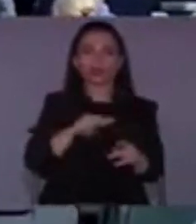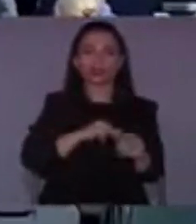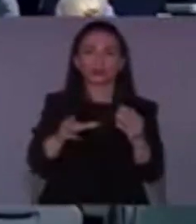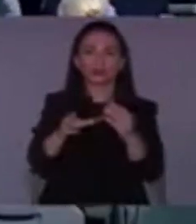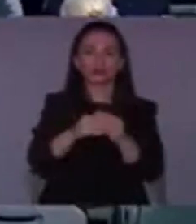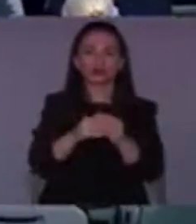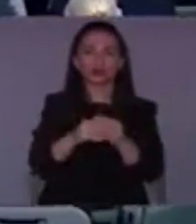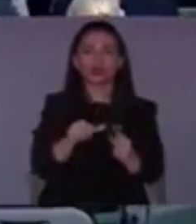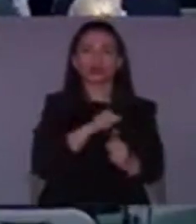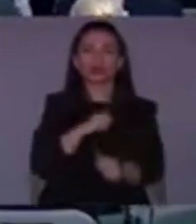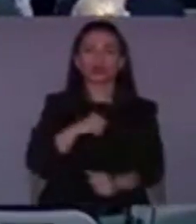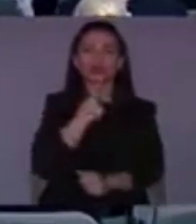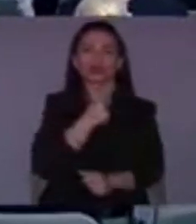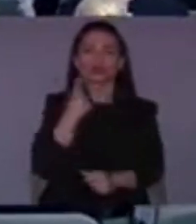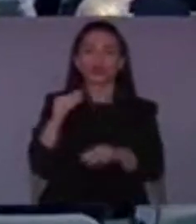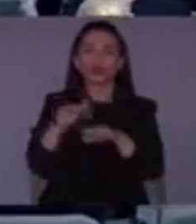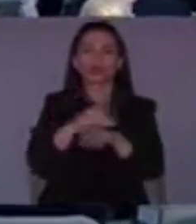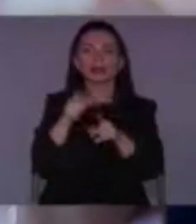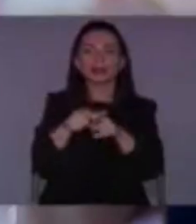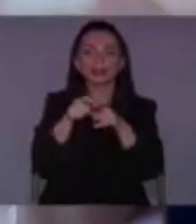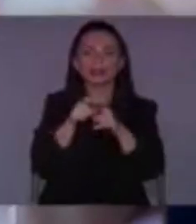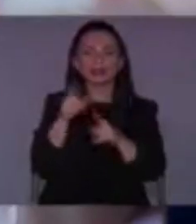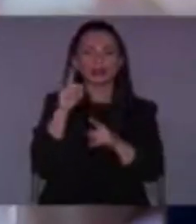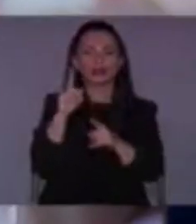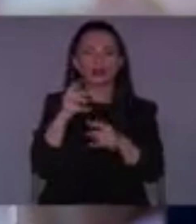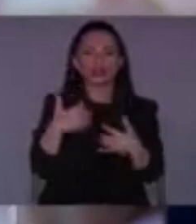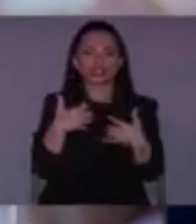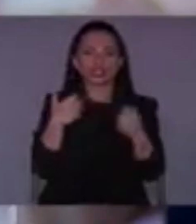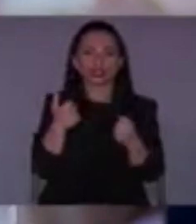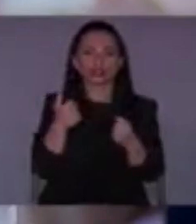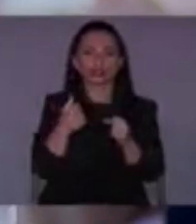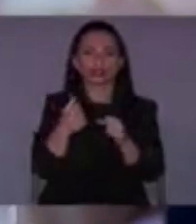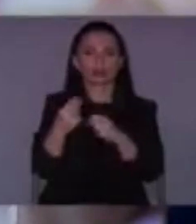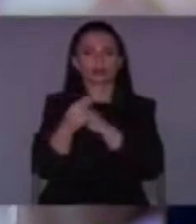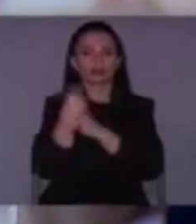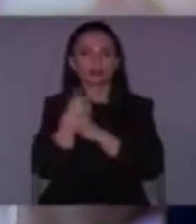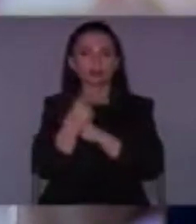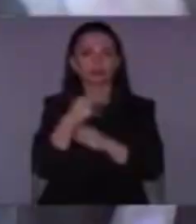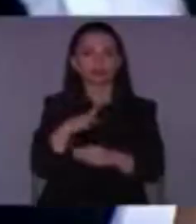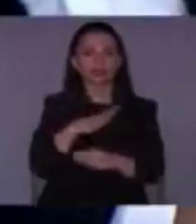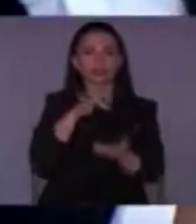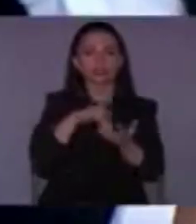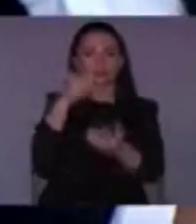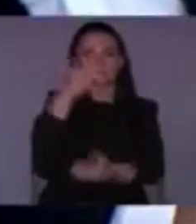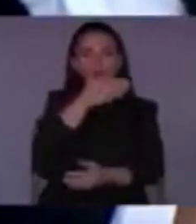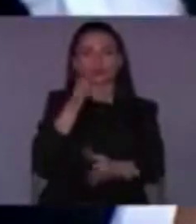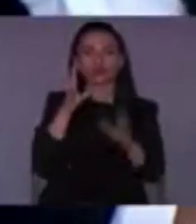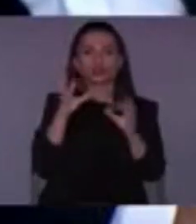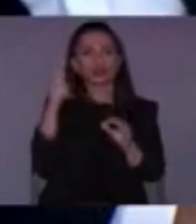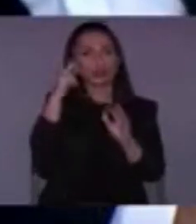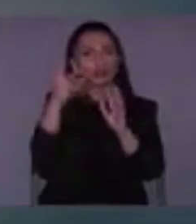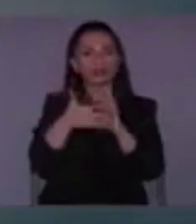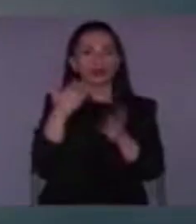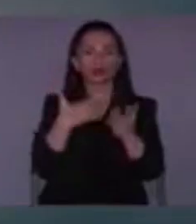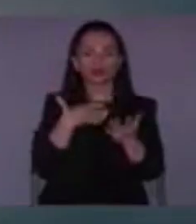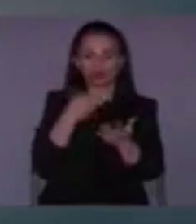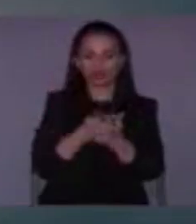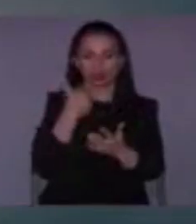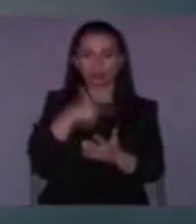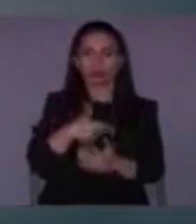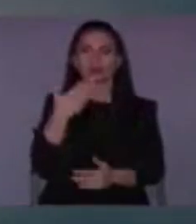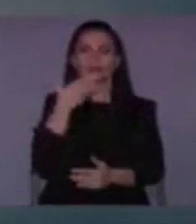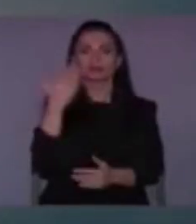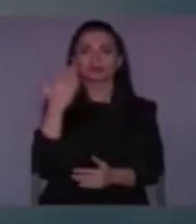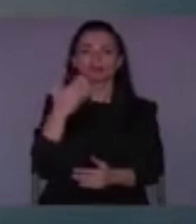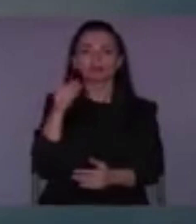თანამშრომლობისთვის, თითეული კეთილი სიტყვისთვის და ჯანსაღი კრიტიკისთვის. საზოგადოება სწორად გამიგებს, თუ ჩემი გამოსვლის